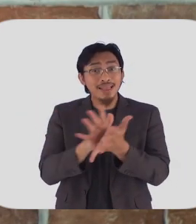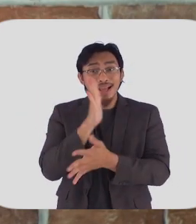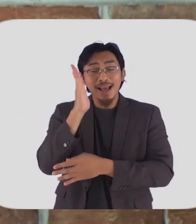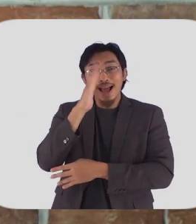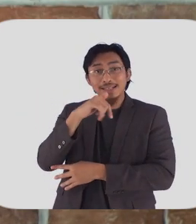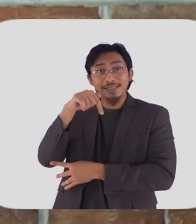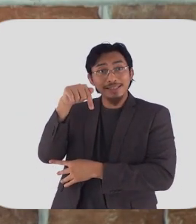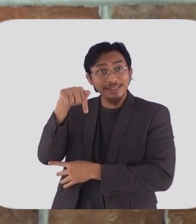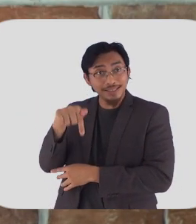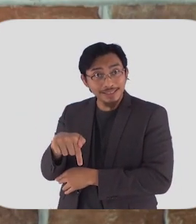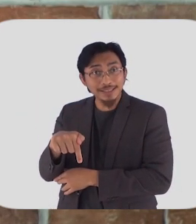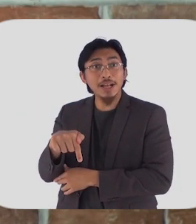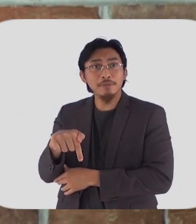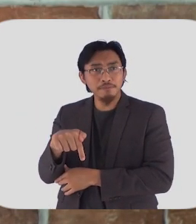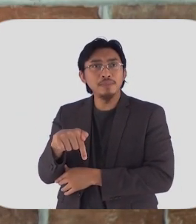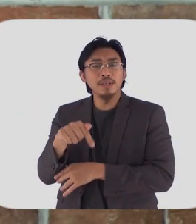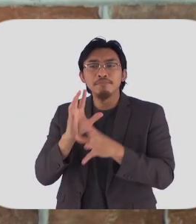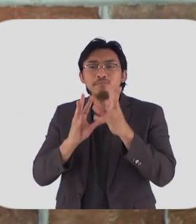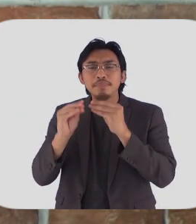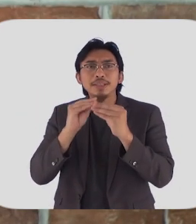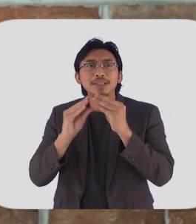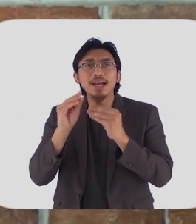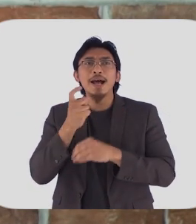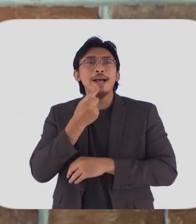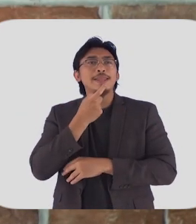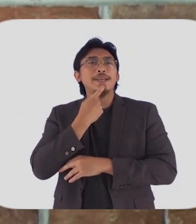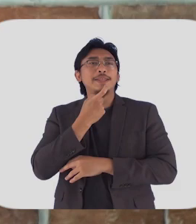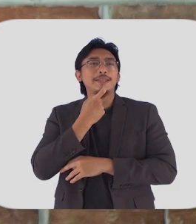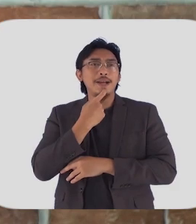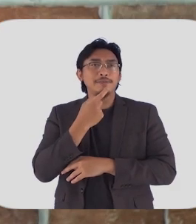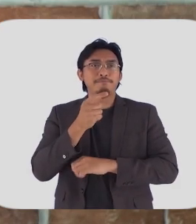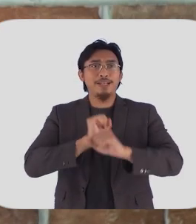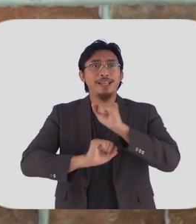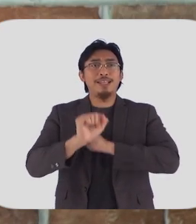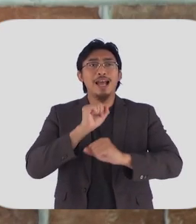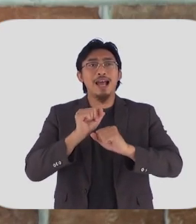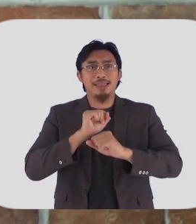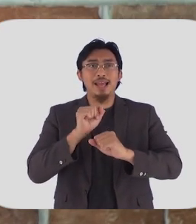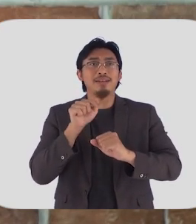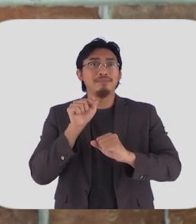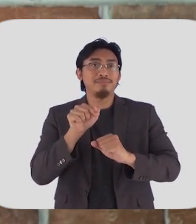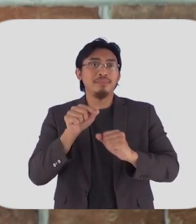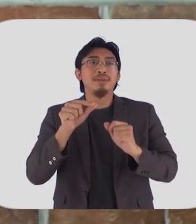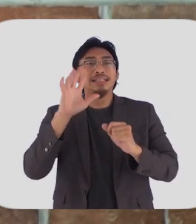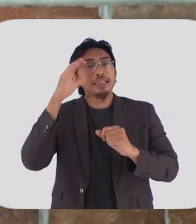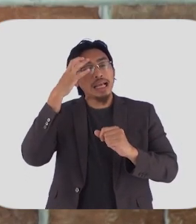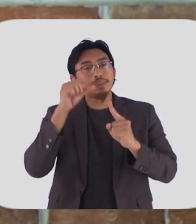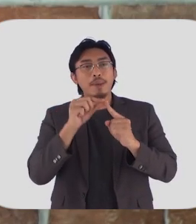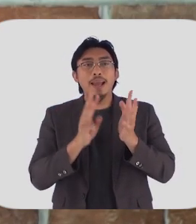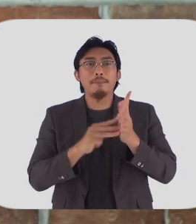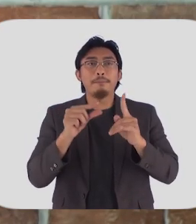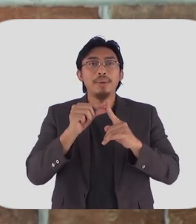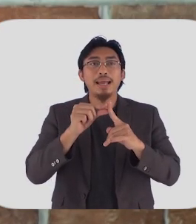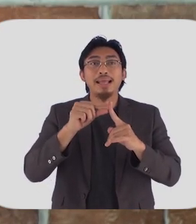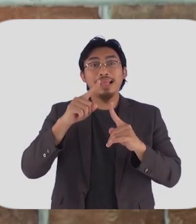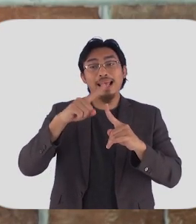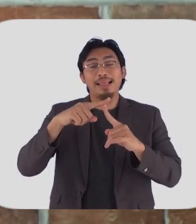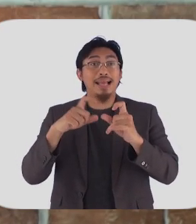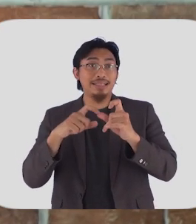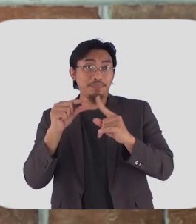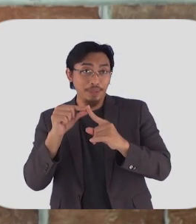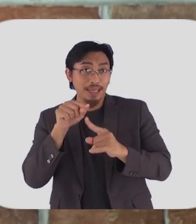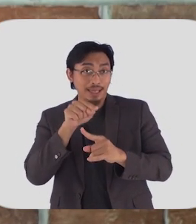Barat. Tapi mungkin dalam kesempatan hari ini kita akan bicara tentang kegiatan yang dilakukan oleh